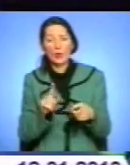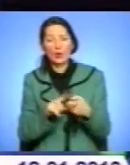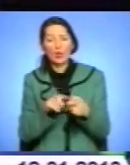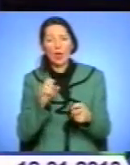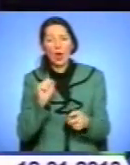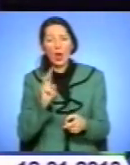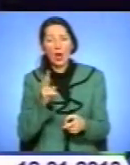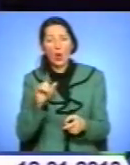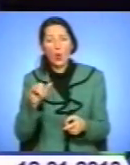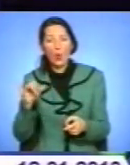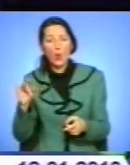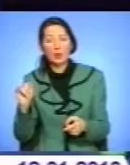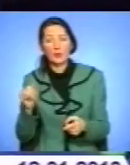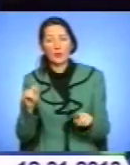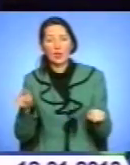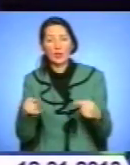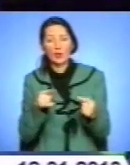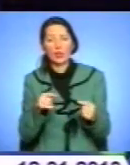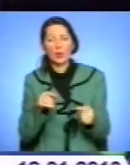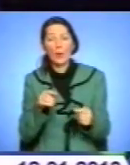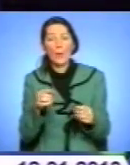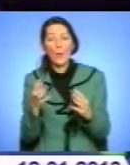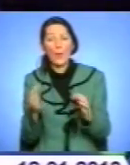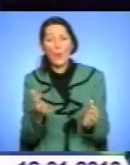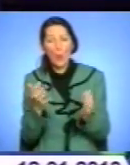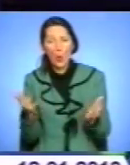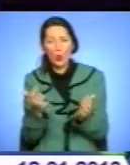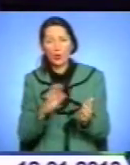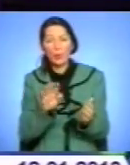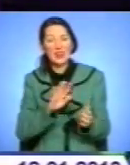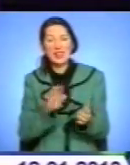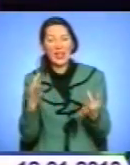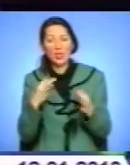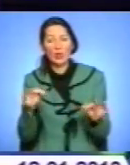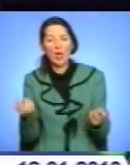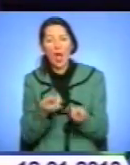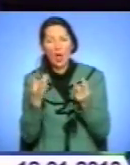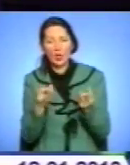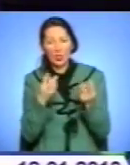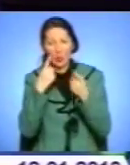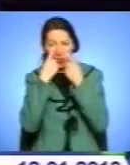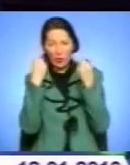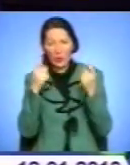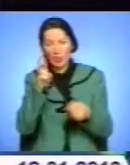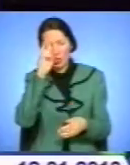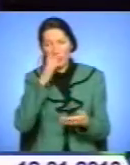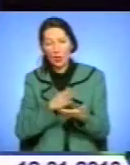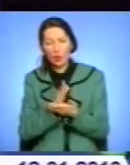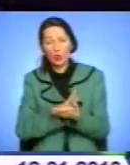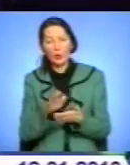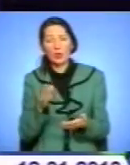автобусі та створено пінну подушку для недопущення займання пролитого палива, повідомляє Державна служба з надзвичайних